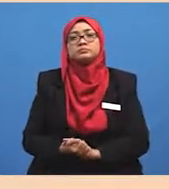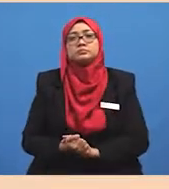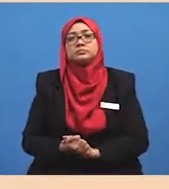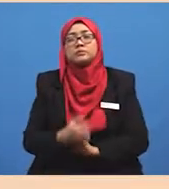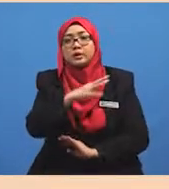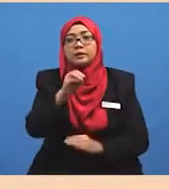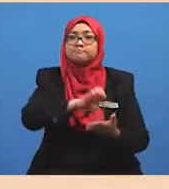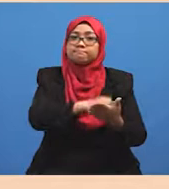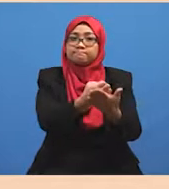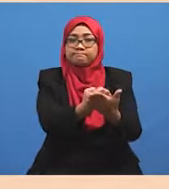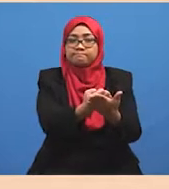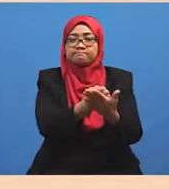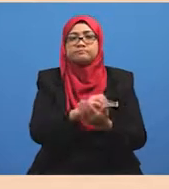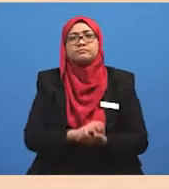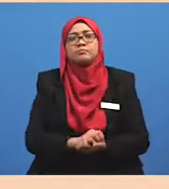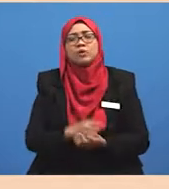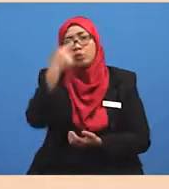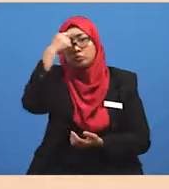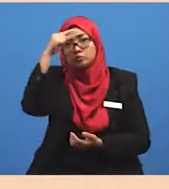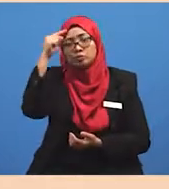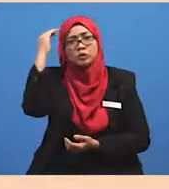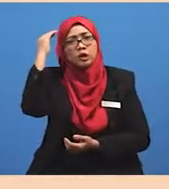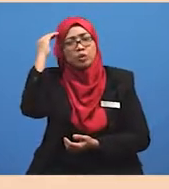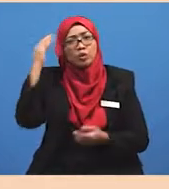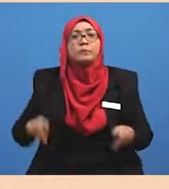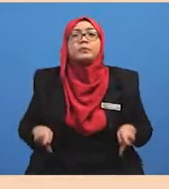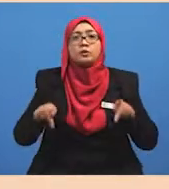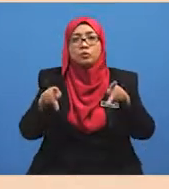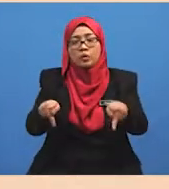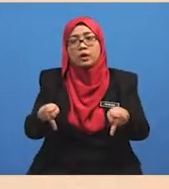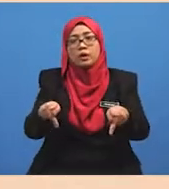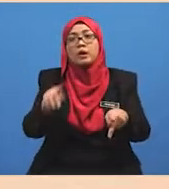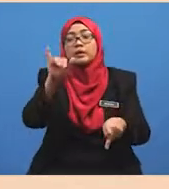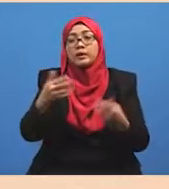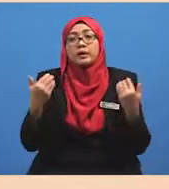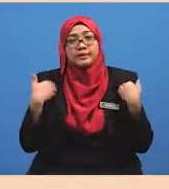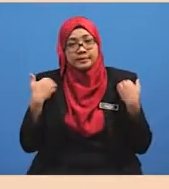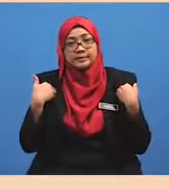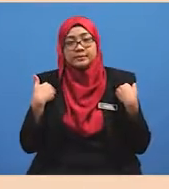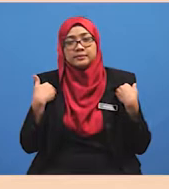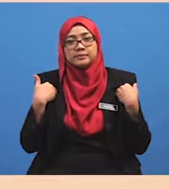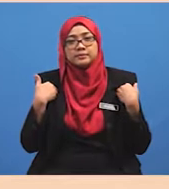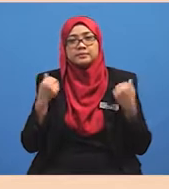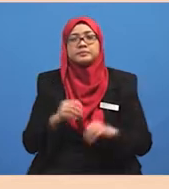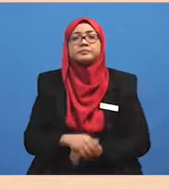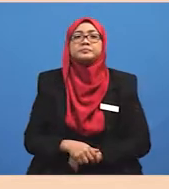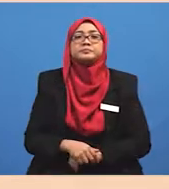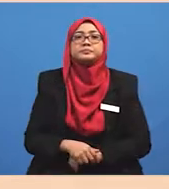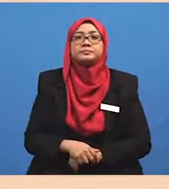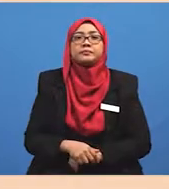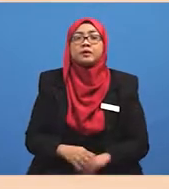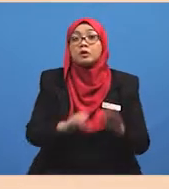ekonomi untuk mengenal pasti peluang perniagaan yang wujud sebagai cocok